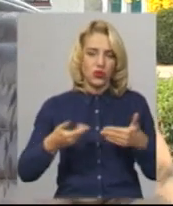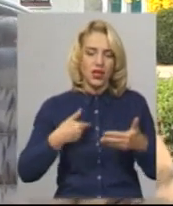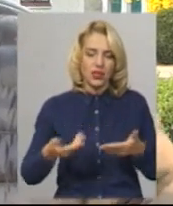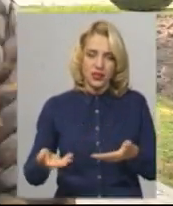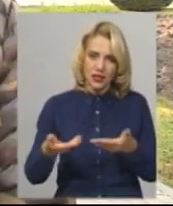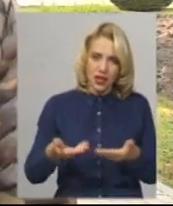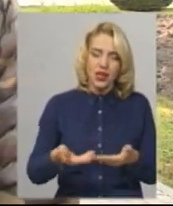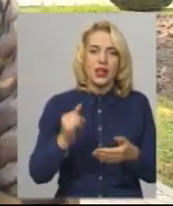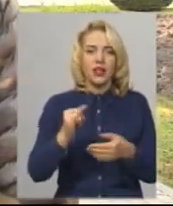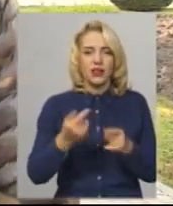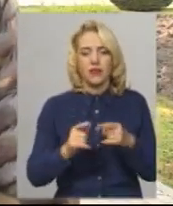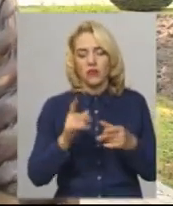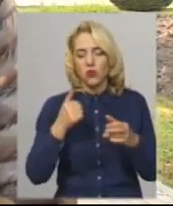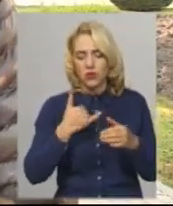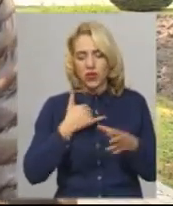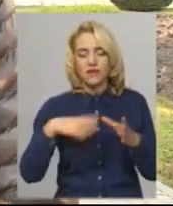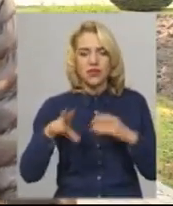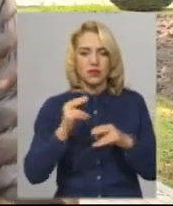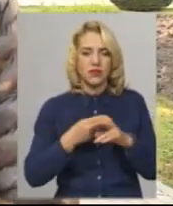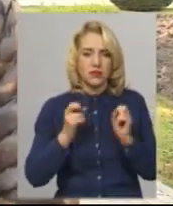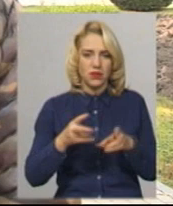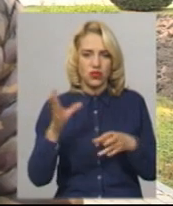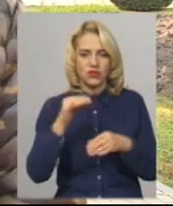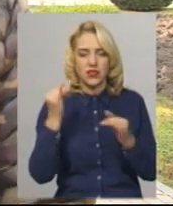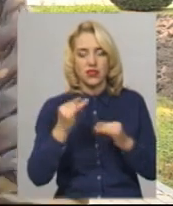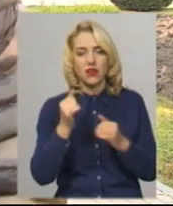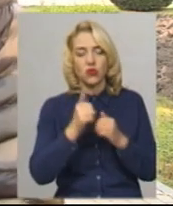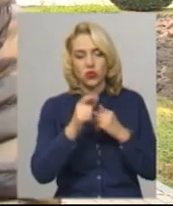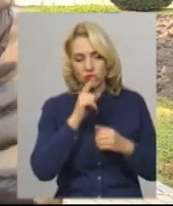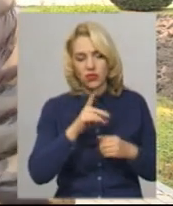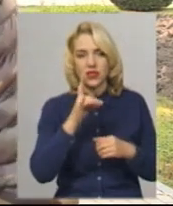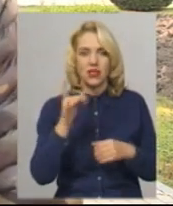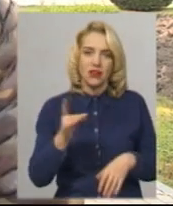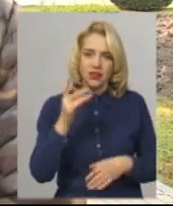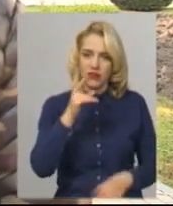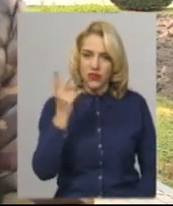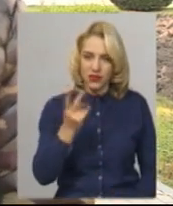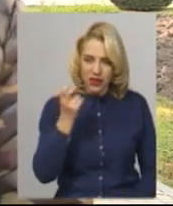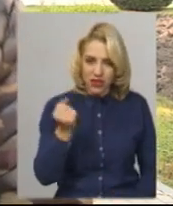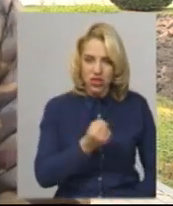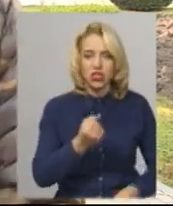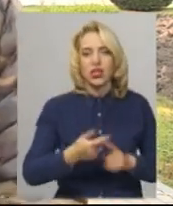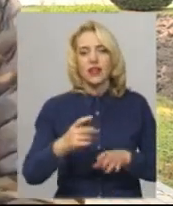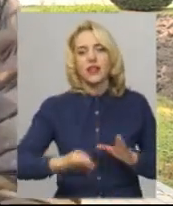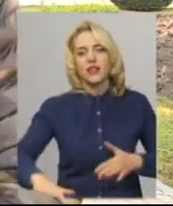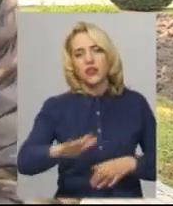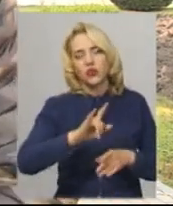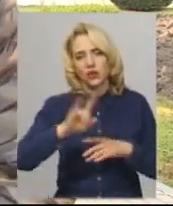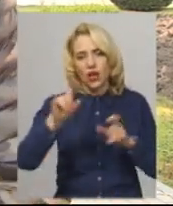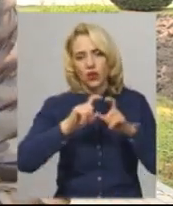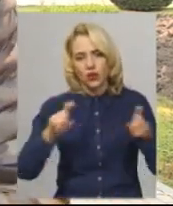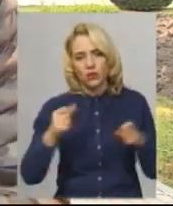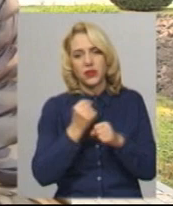все цікаво. Ми катаємося майже кожного місяця, там раз-дві неділі на території аеропорту, просто робимо обичні